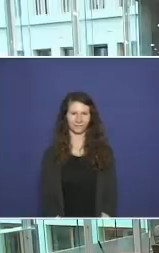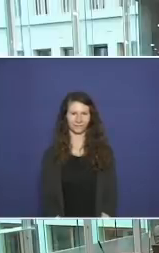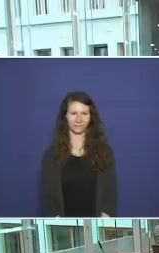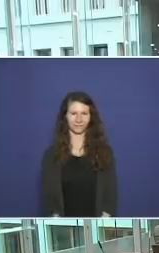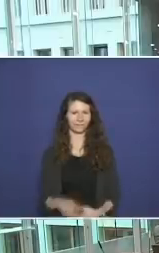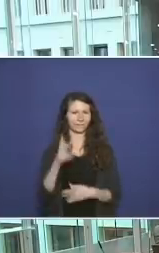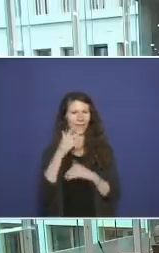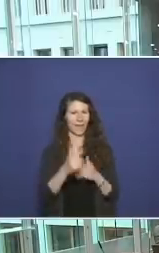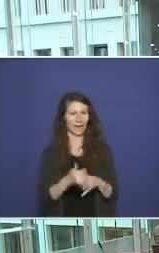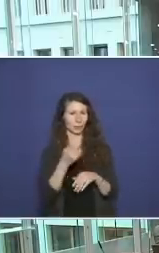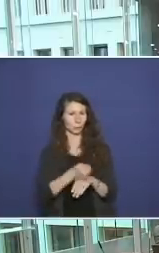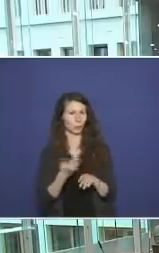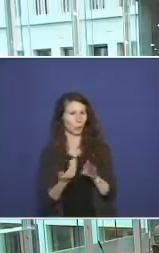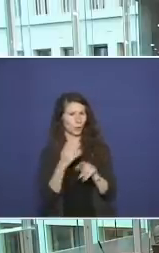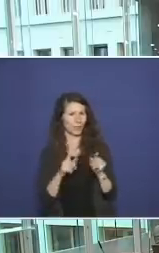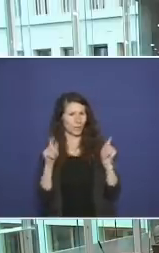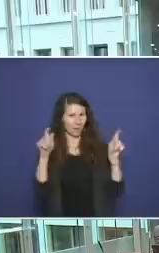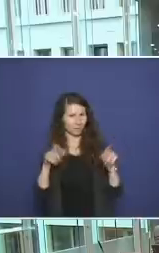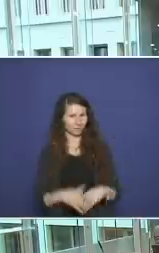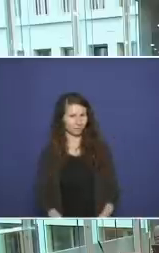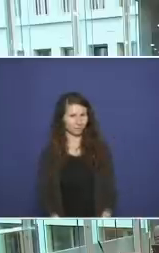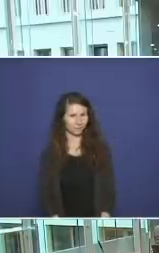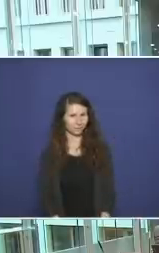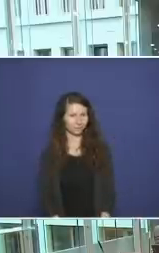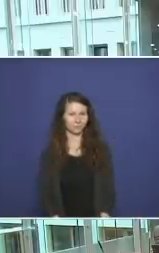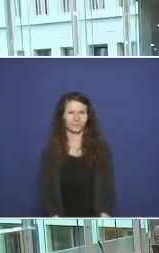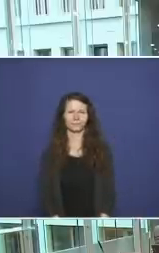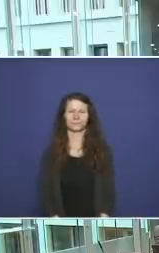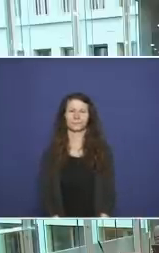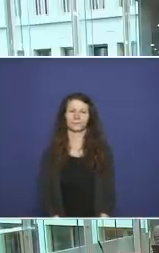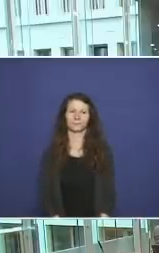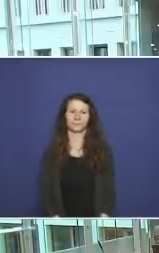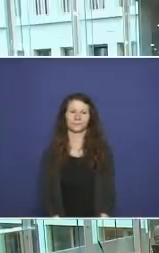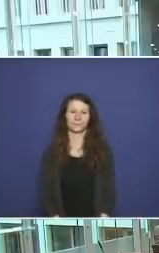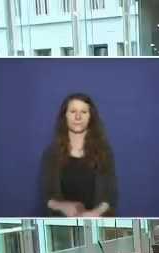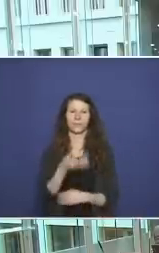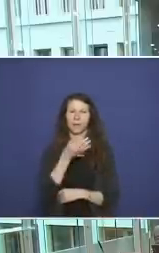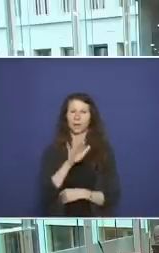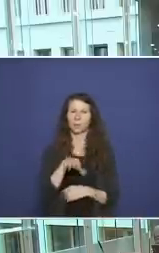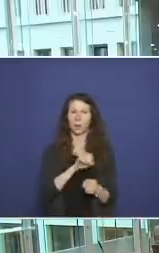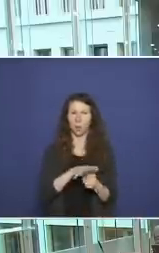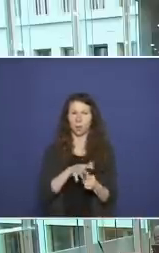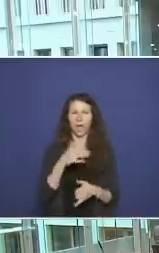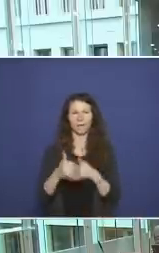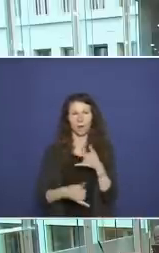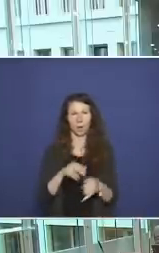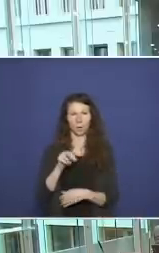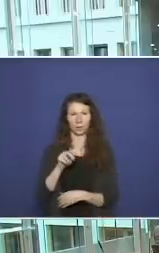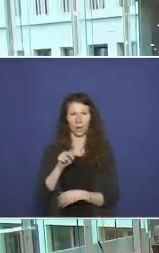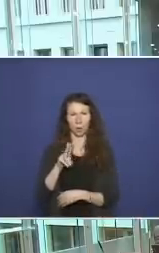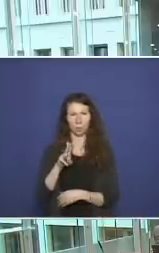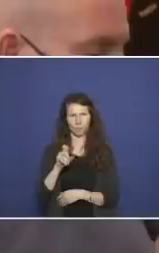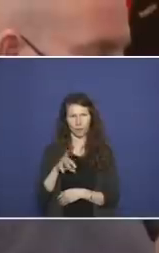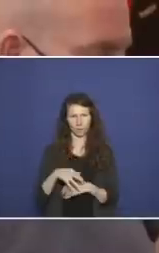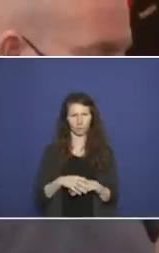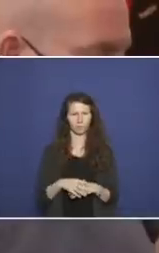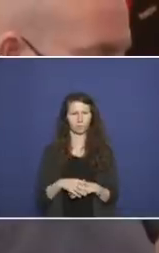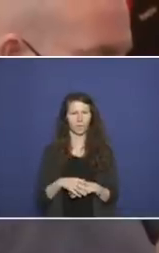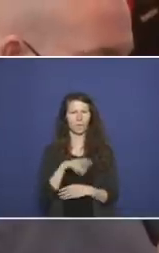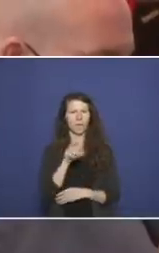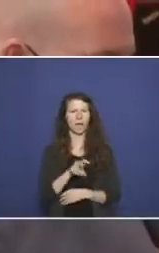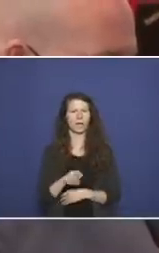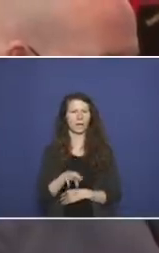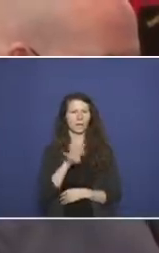Und Herr Reitschuster mit einem neuen Thema. Ja, eine Frage zu Corona an Frau Nauber. Frau Nauber, laut